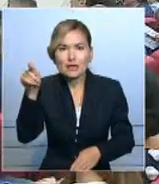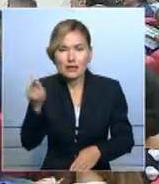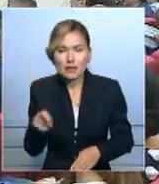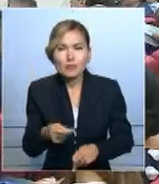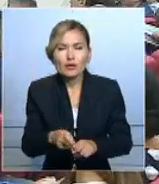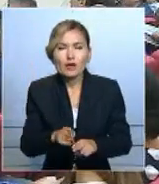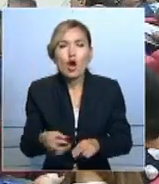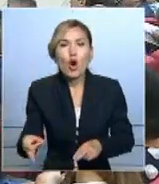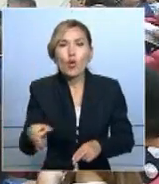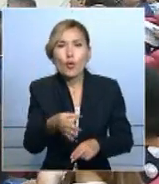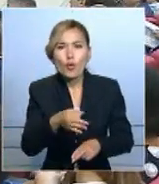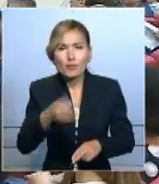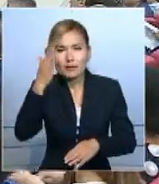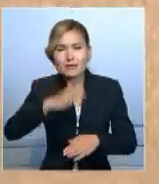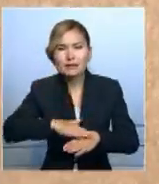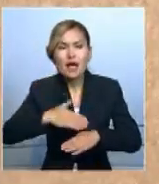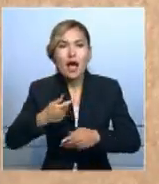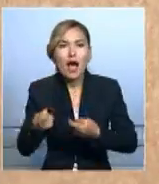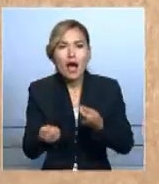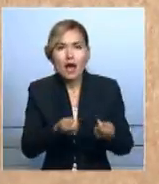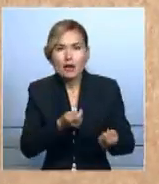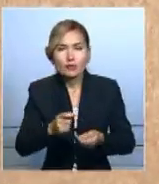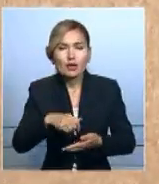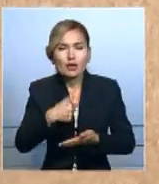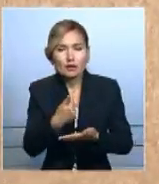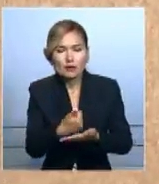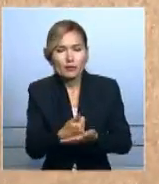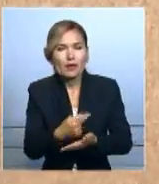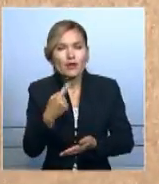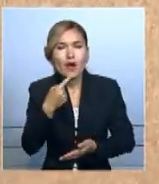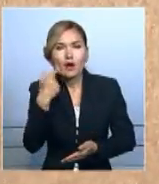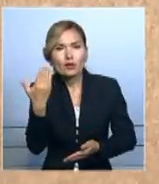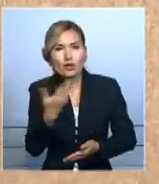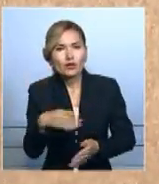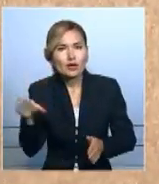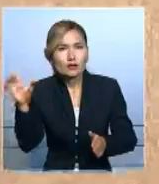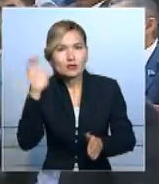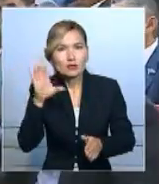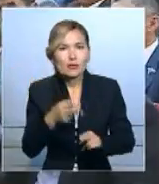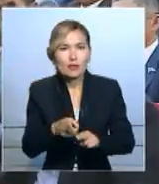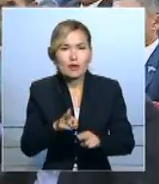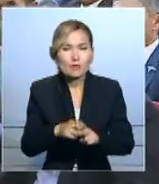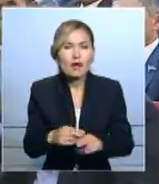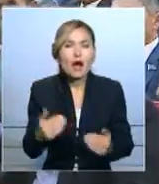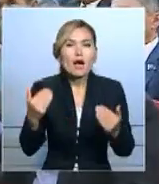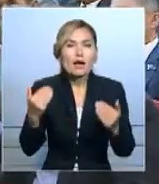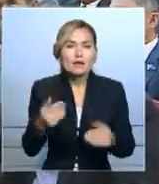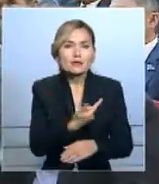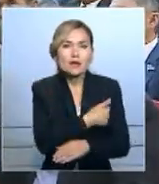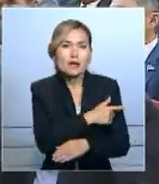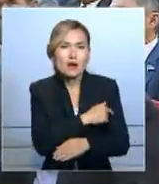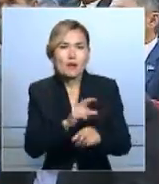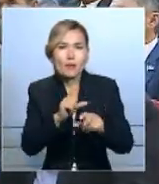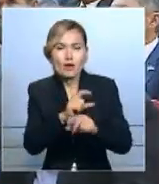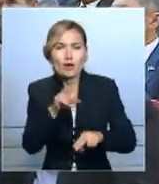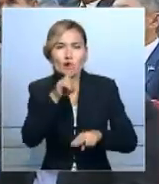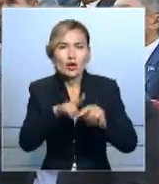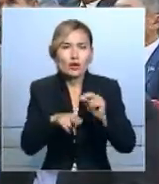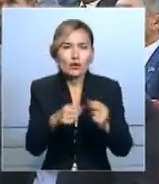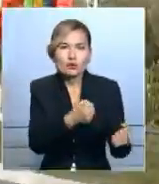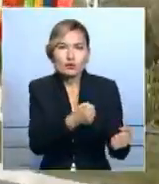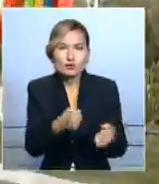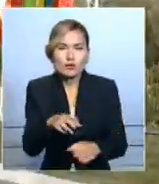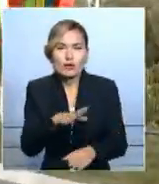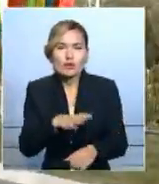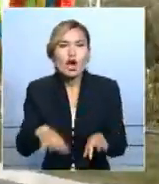есебін тыңдады. Жиында жаңа өзендегі терапиялық емхананың бүгінгі жайы да сөз болды. Себебі оның құрылысы әлі күнге дейін тұралап